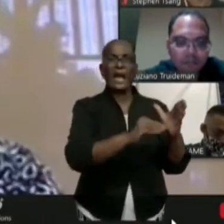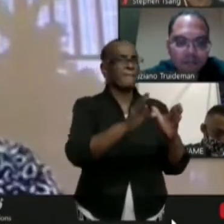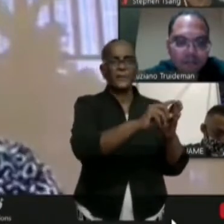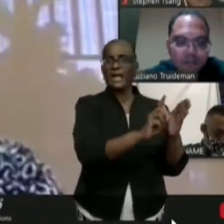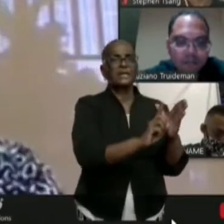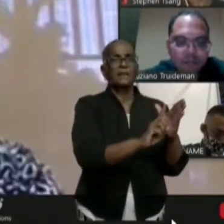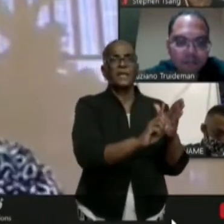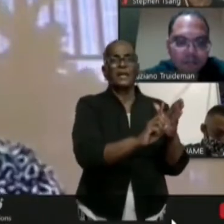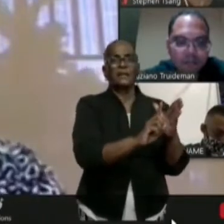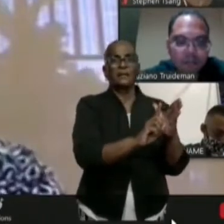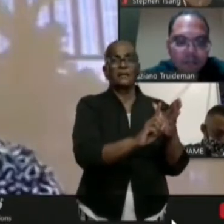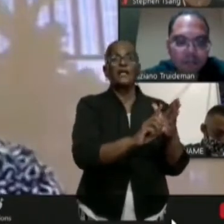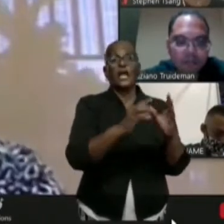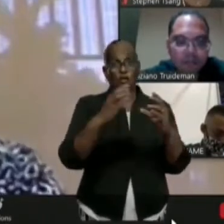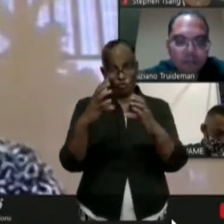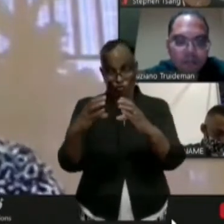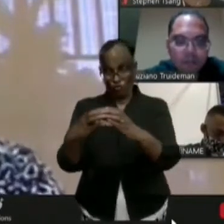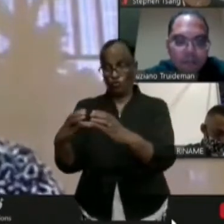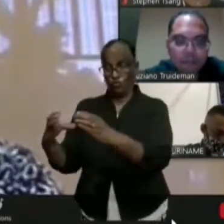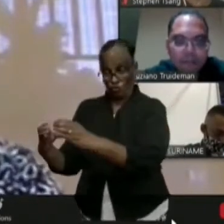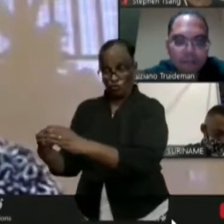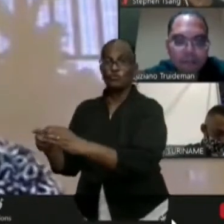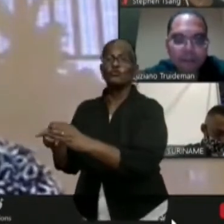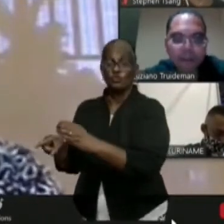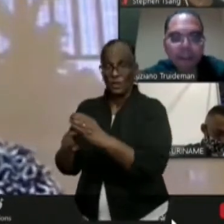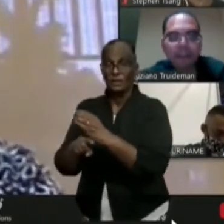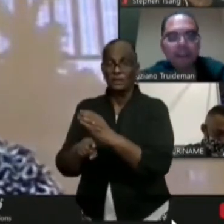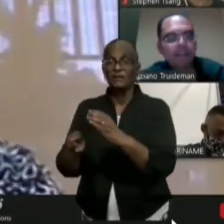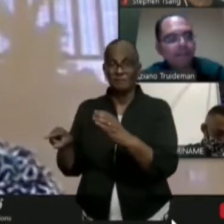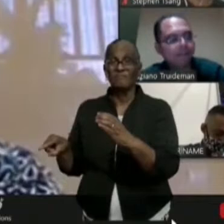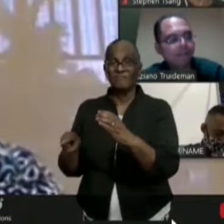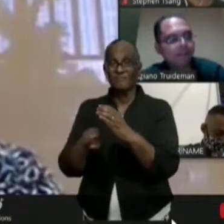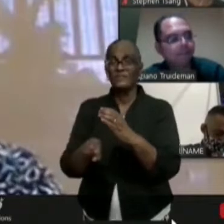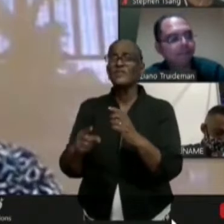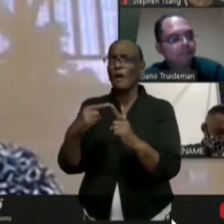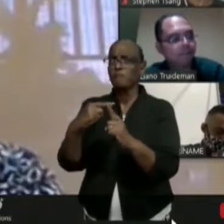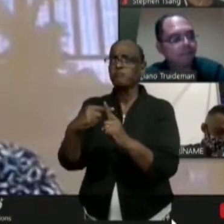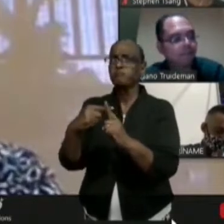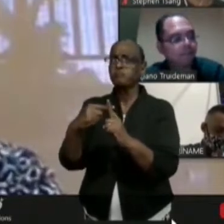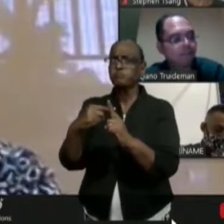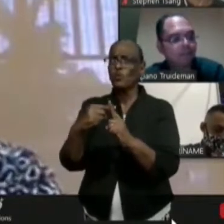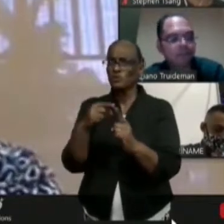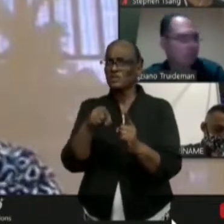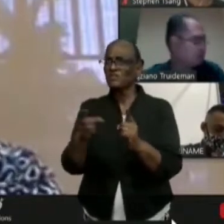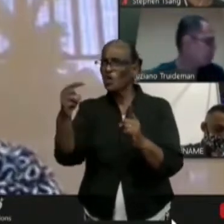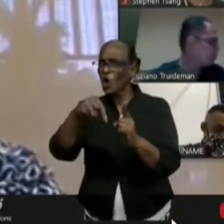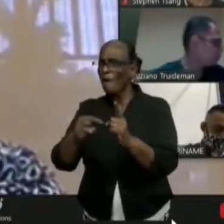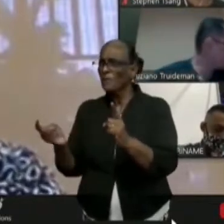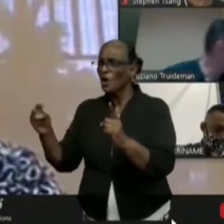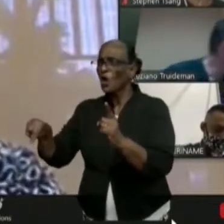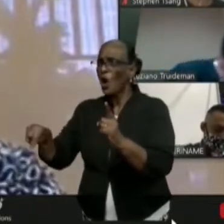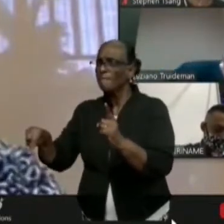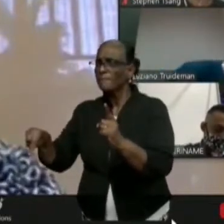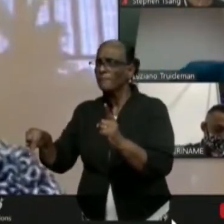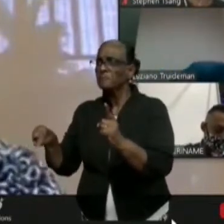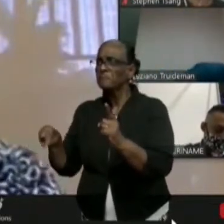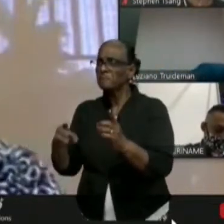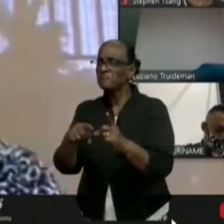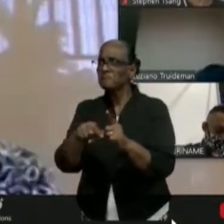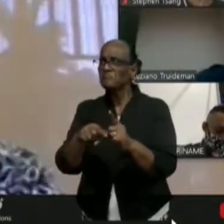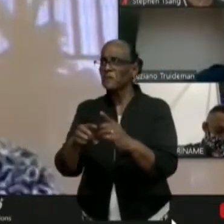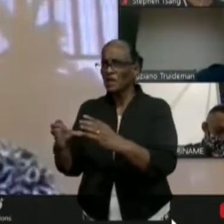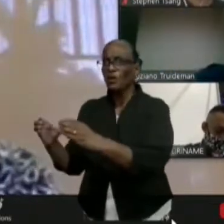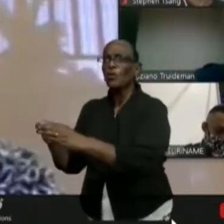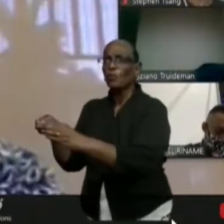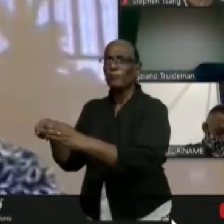nieuws. Er zijn nog twee clusters waar we toch wel nog wat positiever zien komen. En een derde cluster